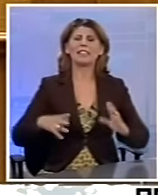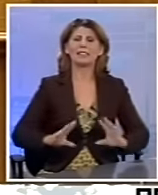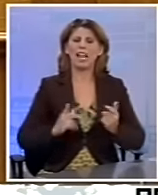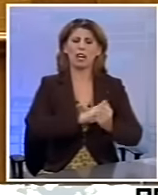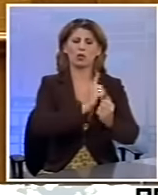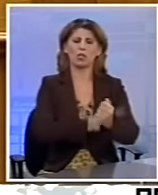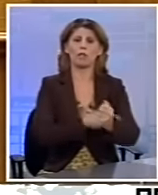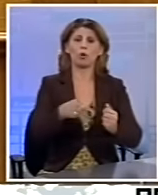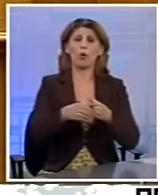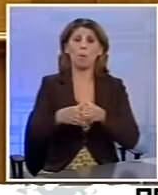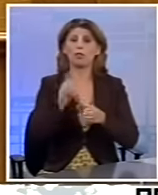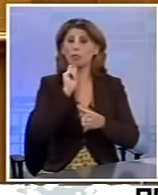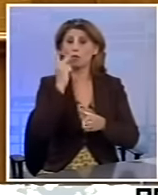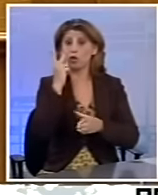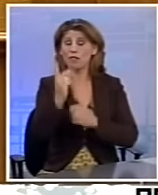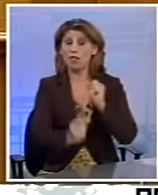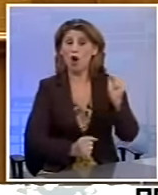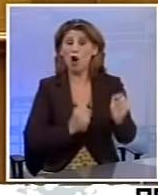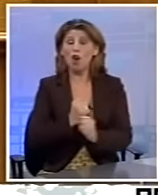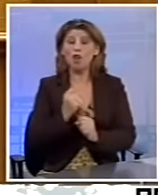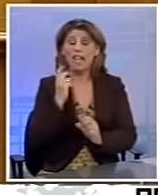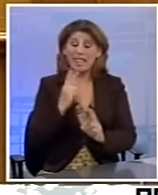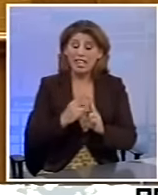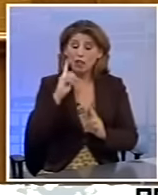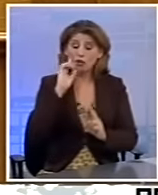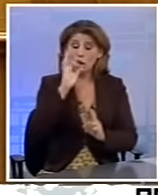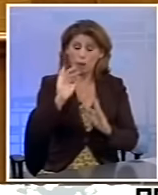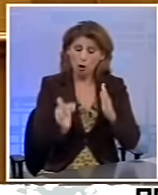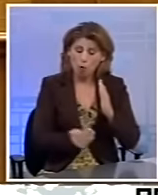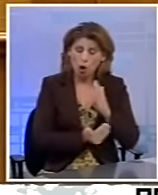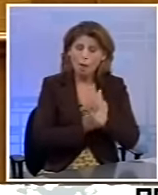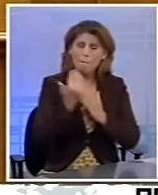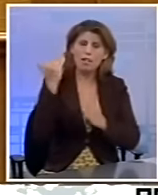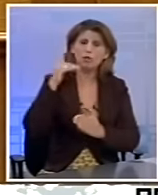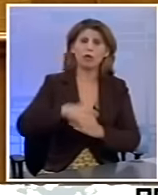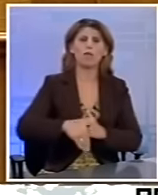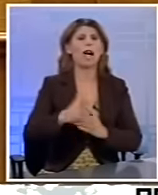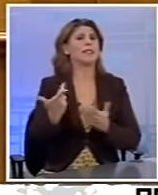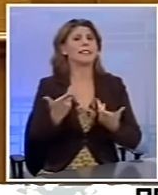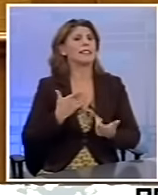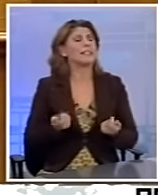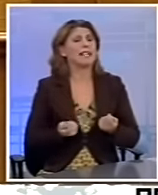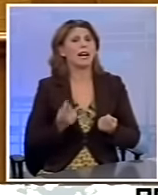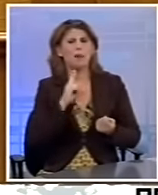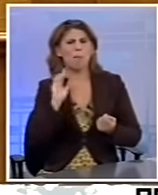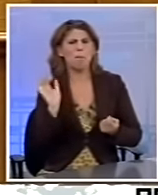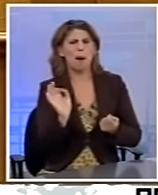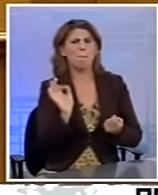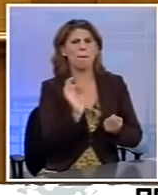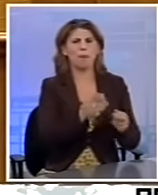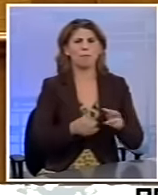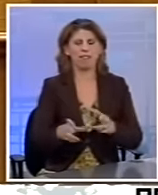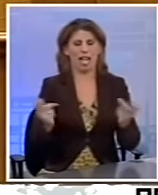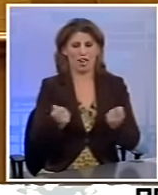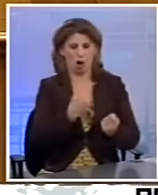κομματικούς δημοσιογράφους που για 2 χρόνια είχαν ως κύριο μέλημά τους από το πρωί μέχρι το βράδυ να πετάνε λάσπη στο ποτάμι. Ότι είναι των